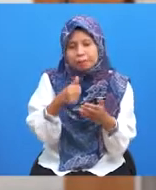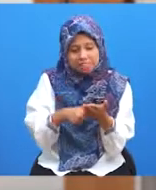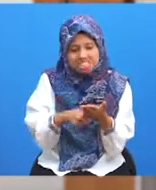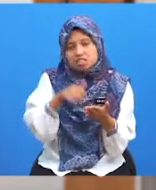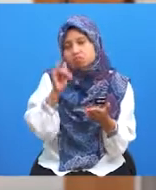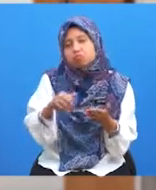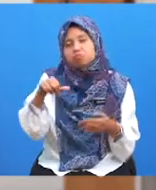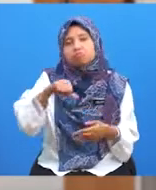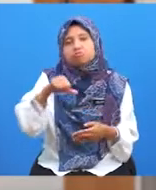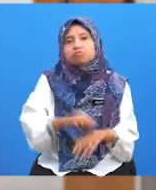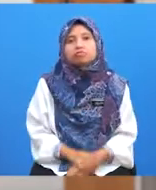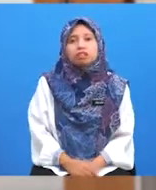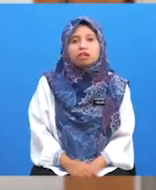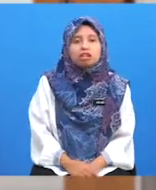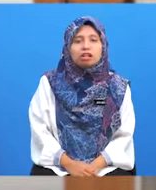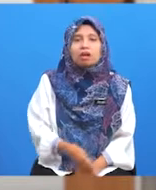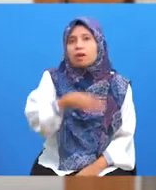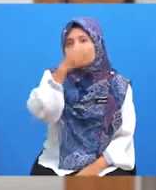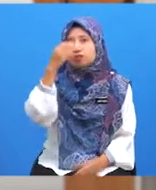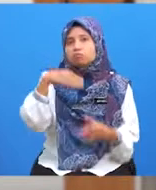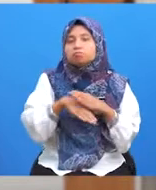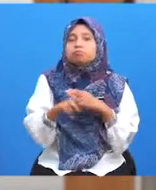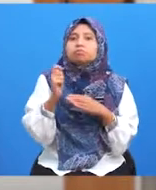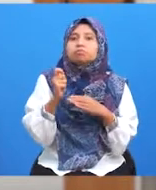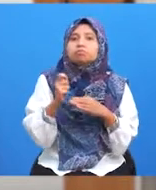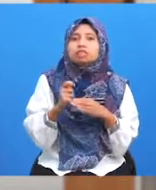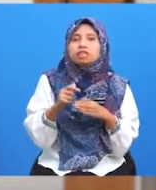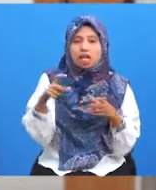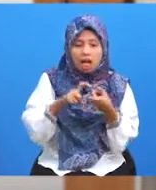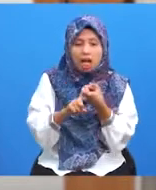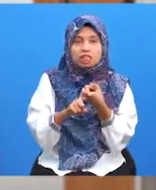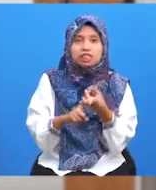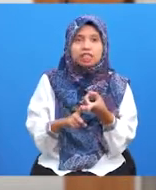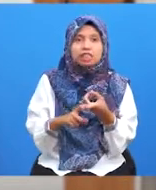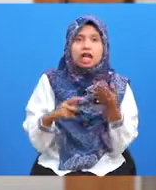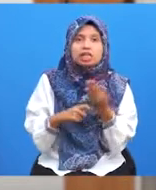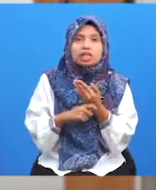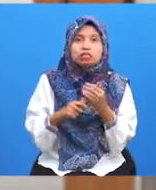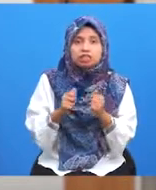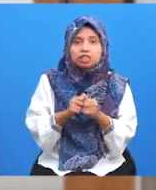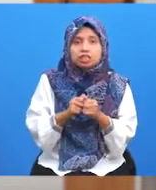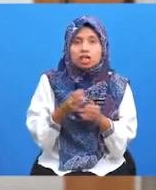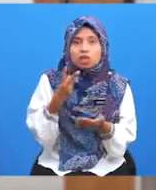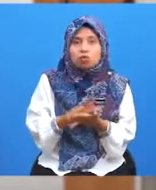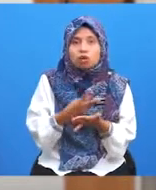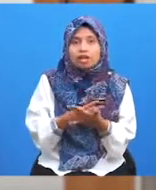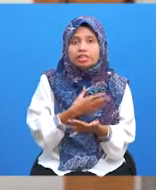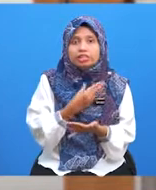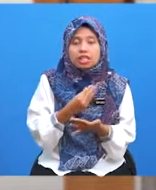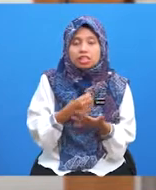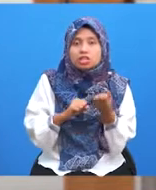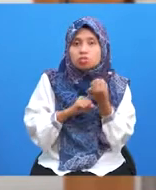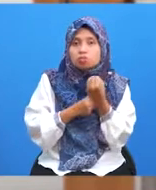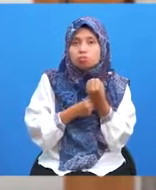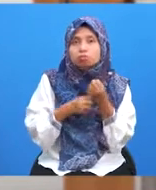berbalik kepada waktu dalaman yang saya Terangkan tadi yaitu kaitan teknologi dengan keuangan dan sumber